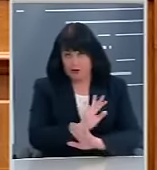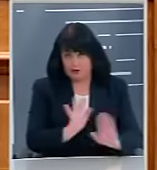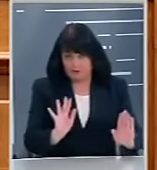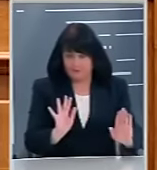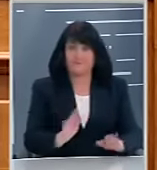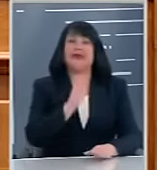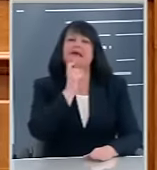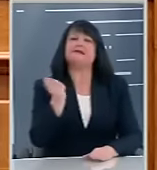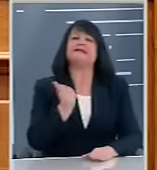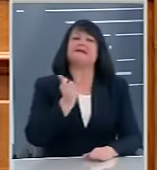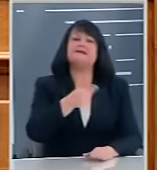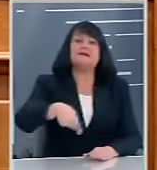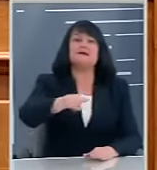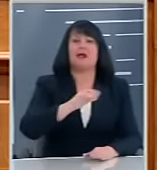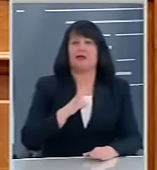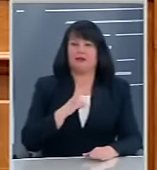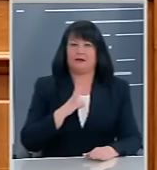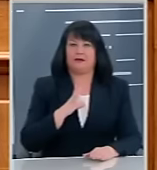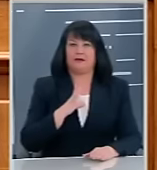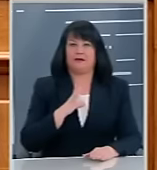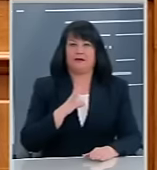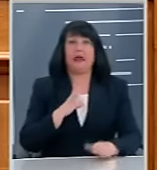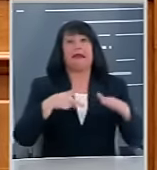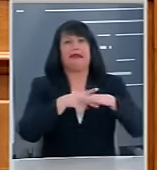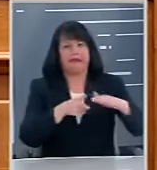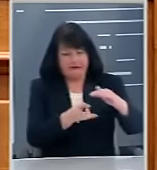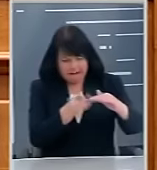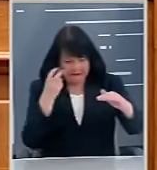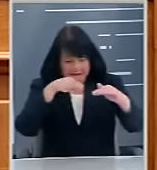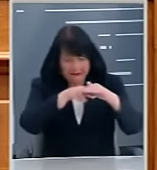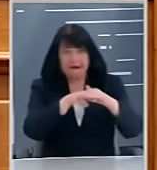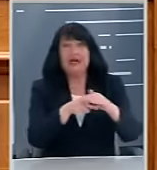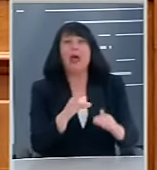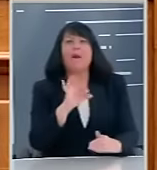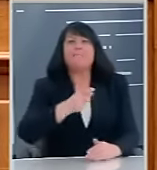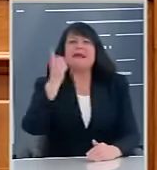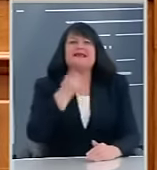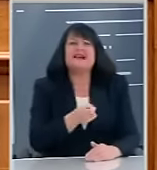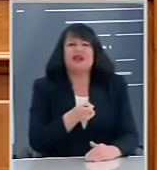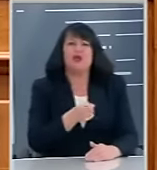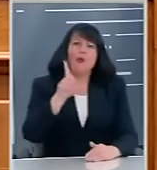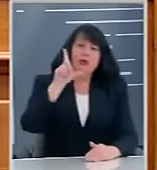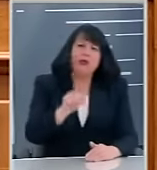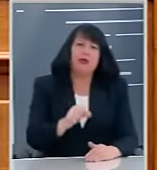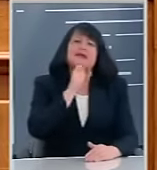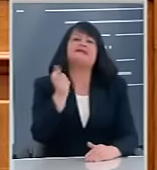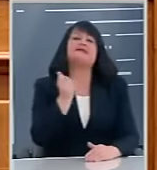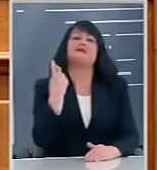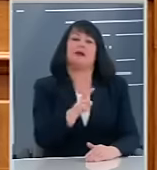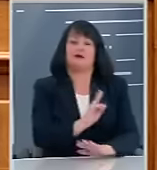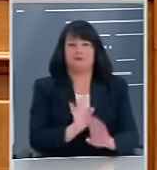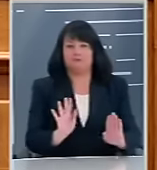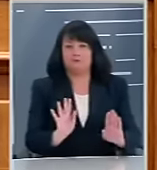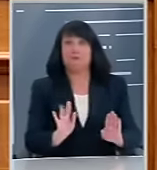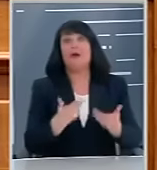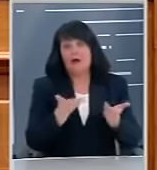Οι συνταξιούχοι θα έβλεπαν στο ATM μείωση πάνω από 50% στο εισόδημά τους.